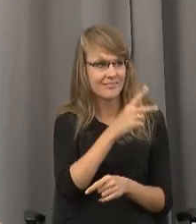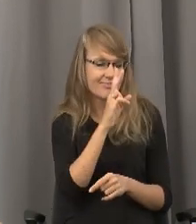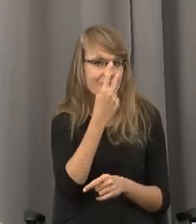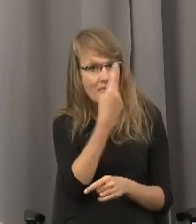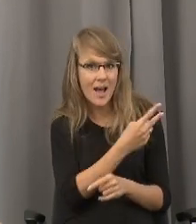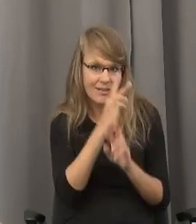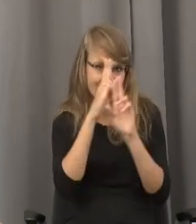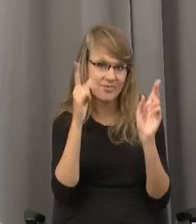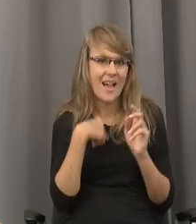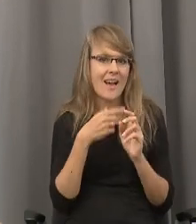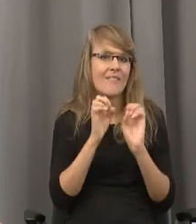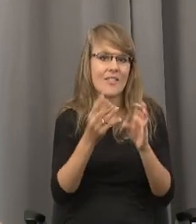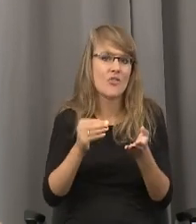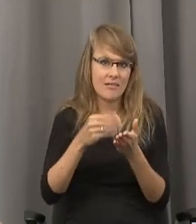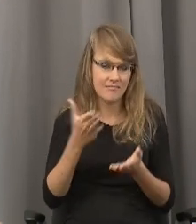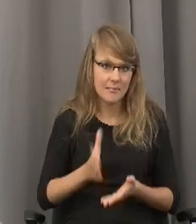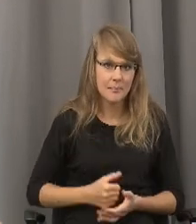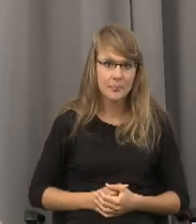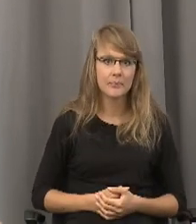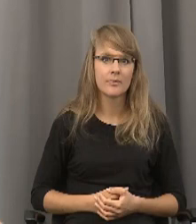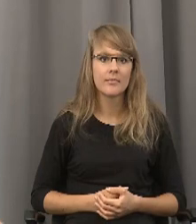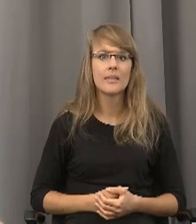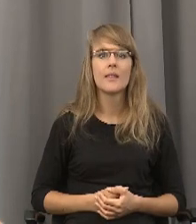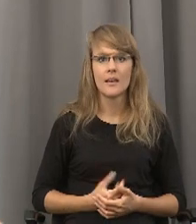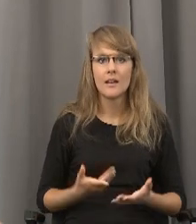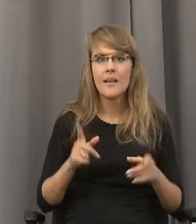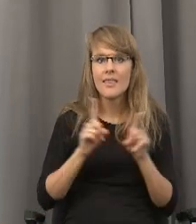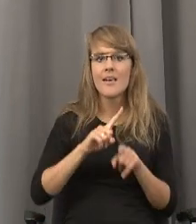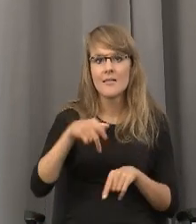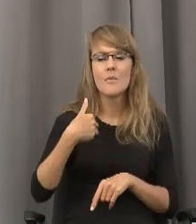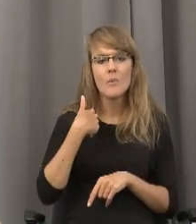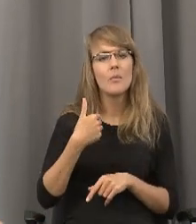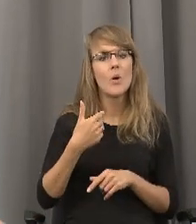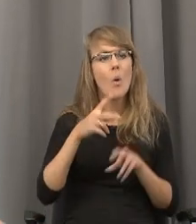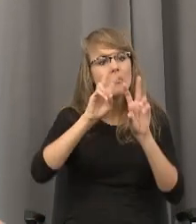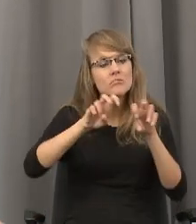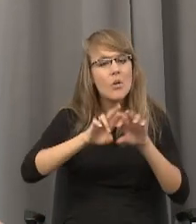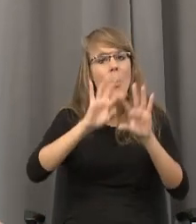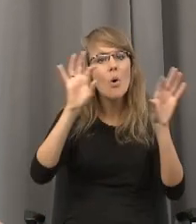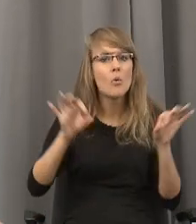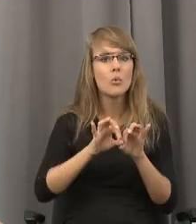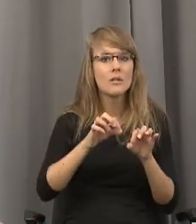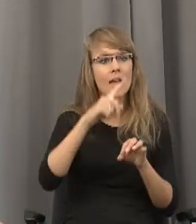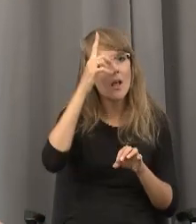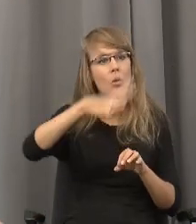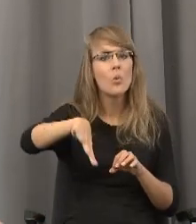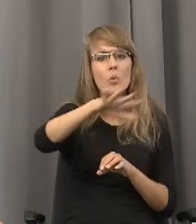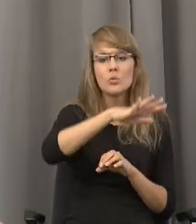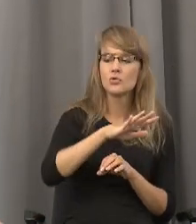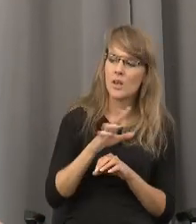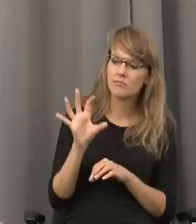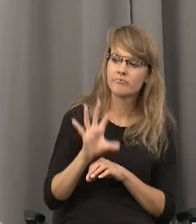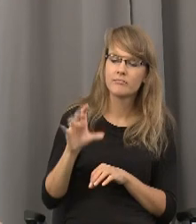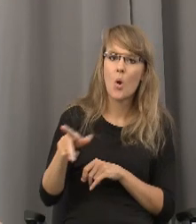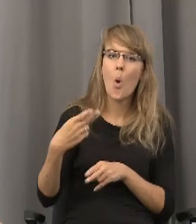uzupełnić. Szczególnie ważne w naszej kontroli było uzyskanie obrazu środowiska osób z chorobą Alzheimera widziane oczami społeczeństwa.